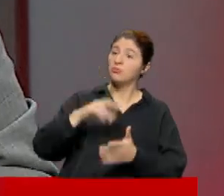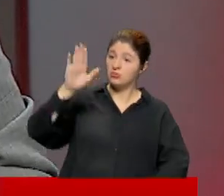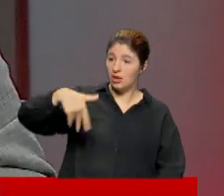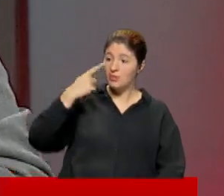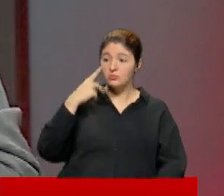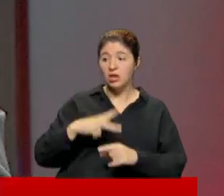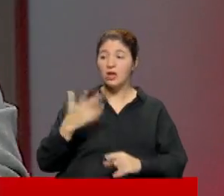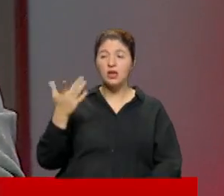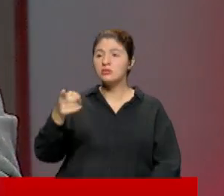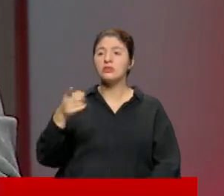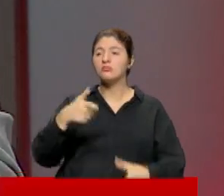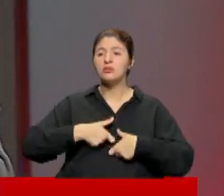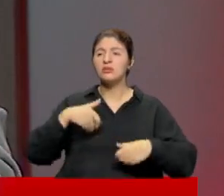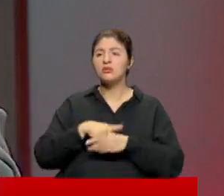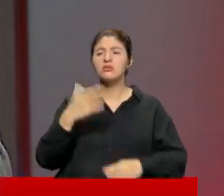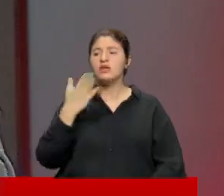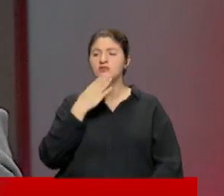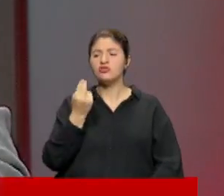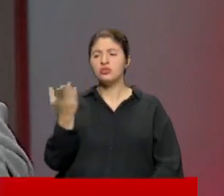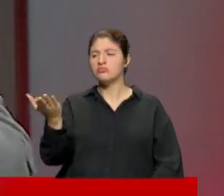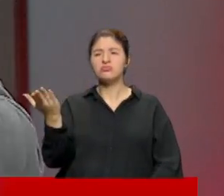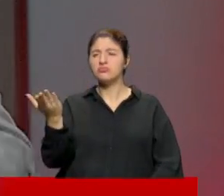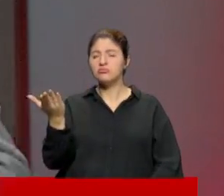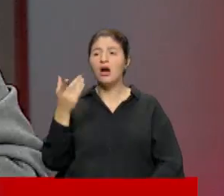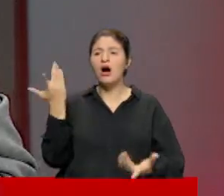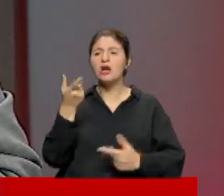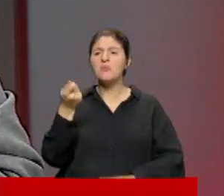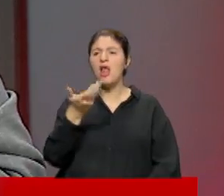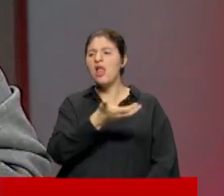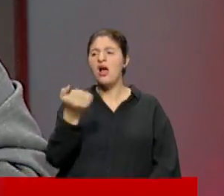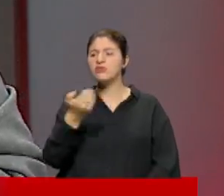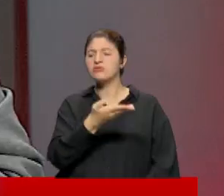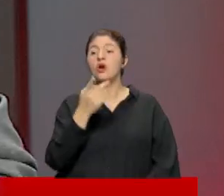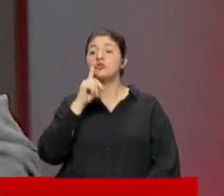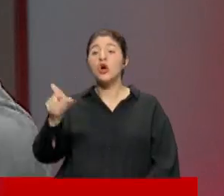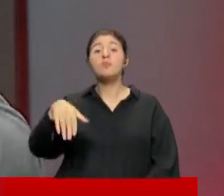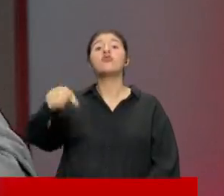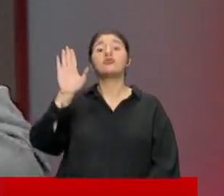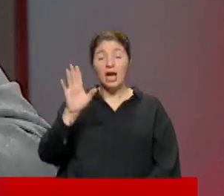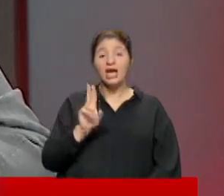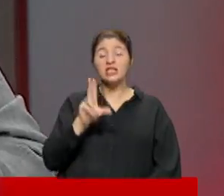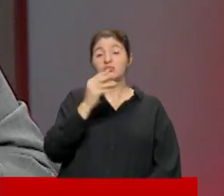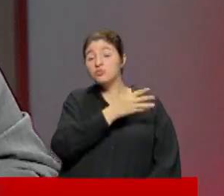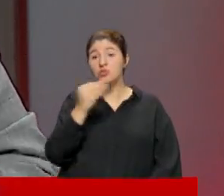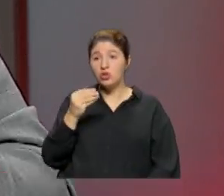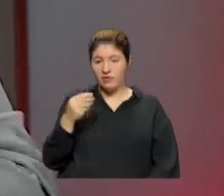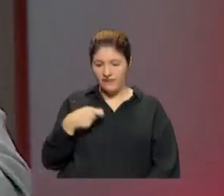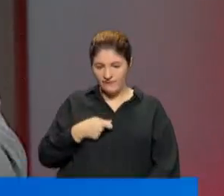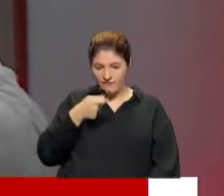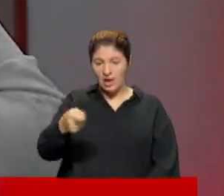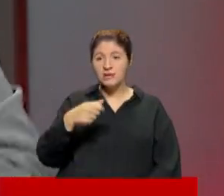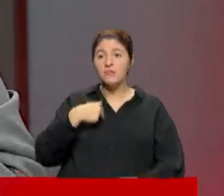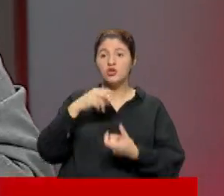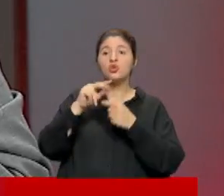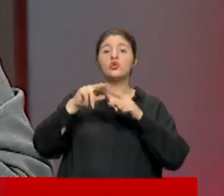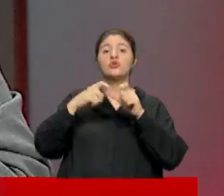bakalım Zehra sen milletvekili genç bir Milletvekili olarak hangi parayla aldın diye sormuyorsa 70 milyon verdim ben ünsal'a